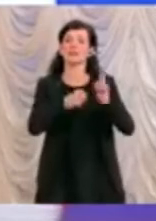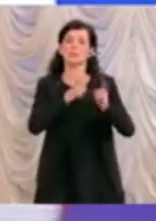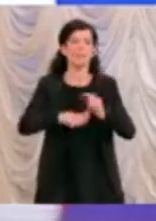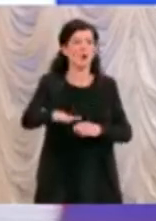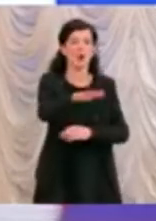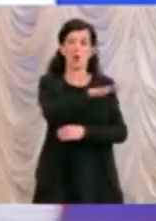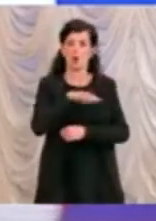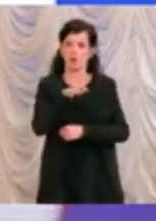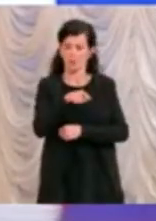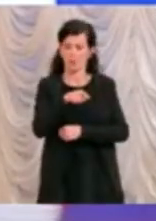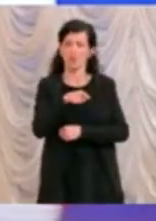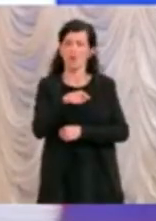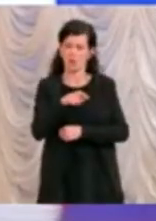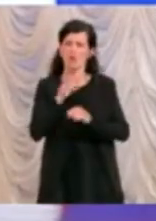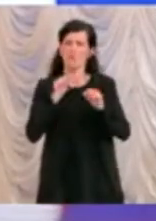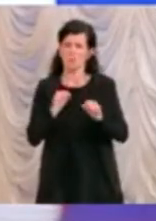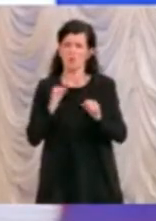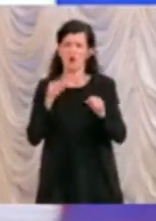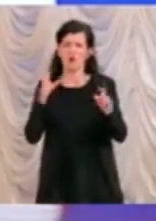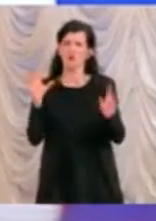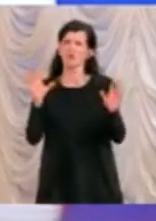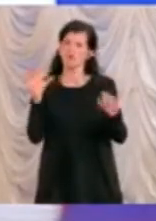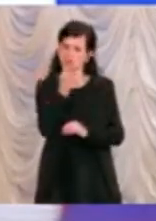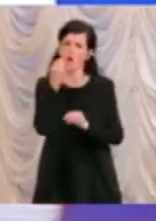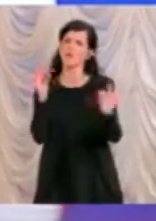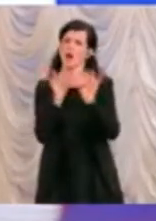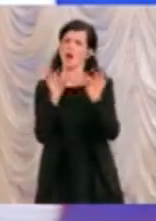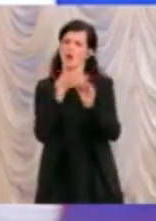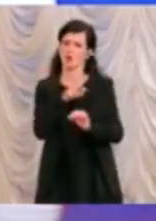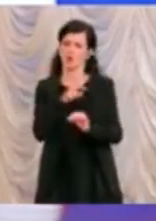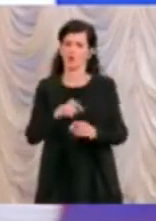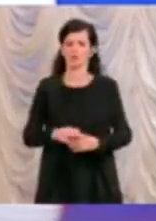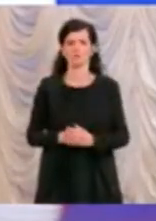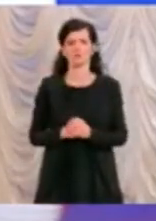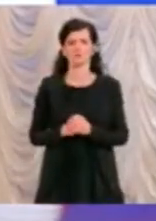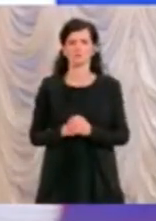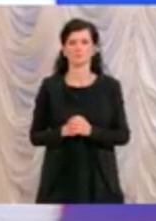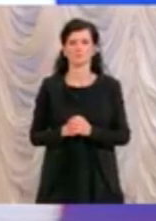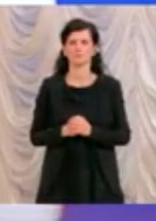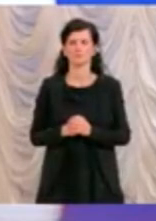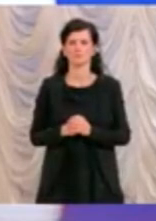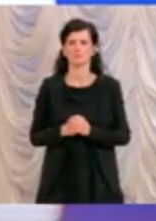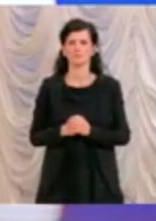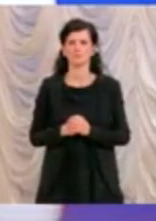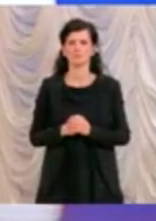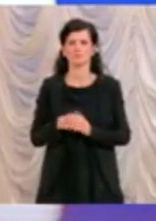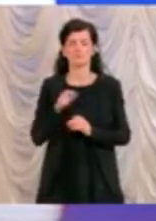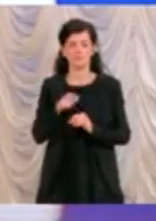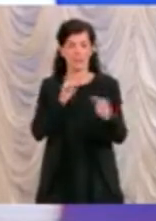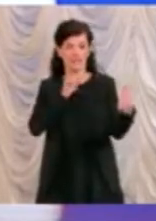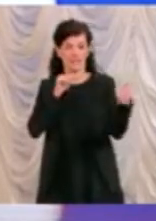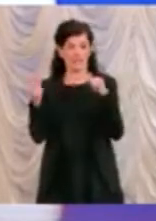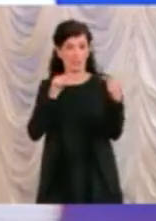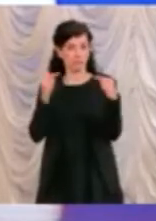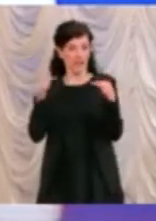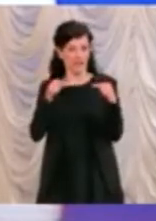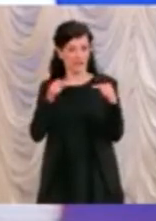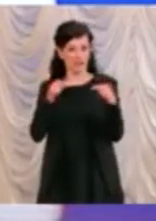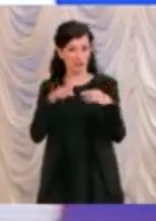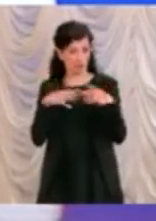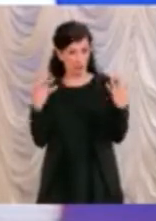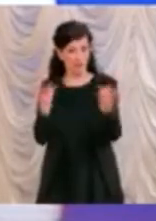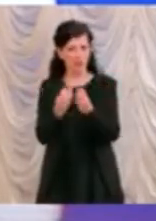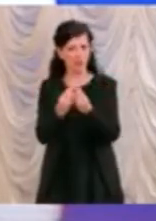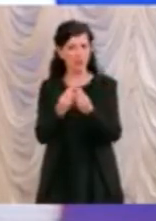che siedono nel parlamento e altrettanto però importante che questo dibattito si sviluppi con chiarezza